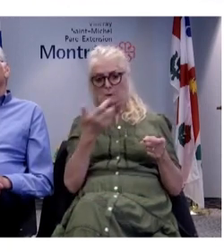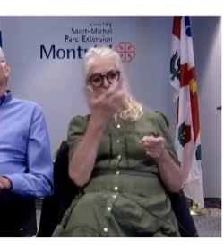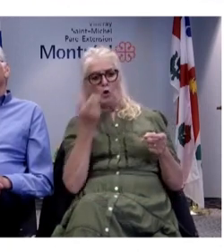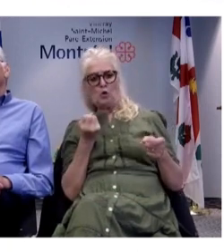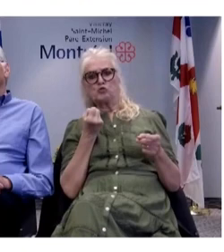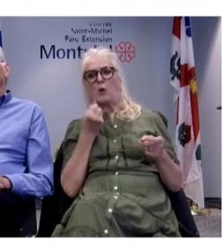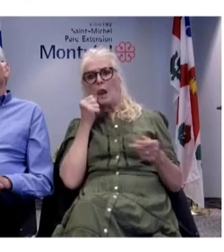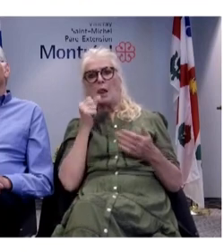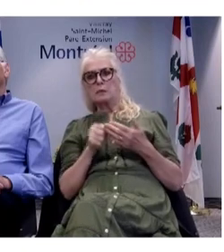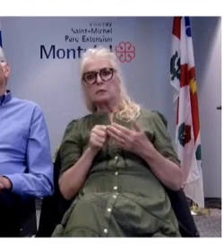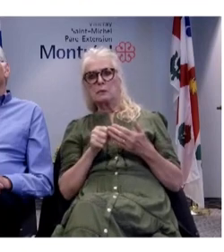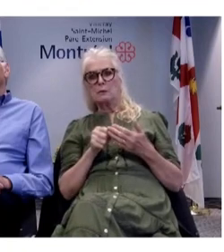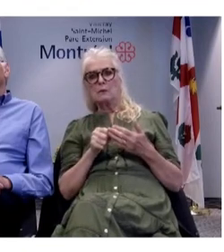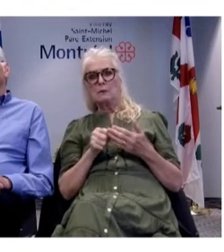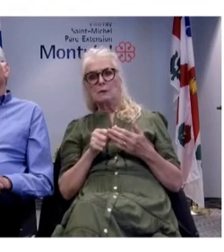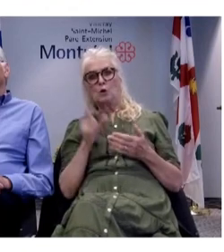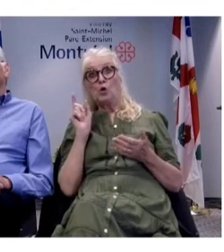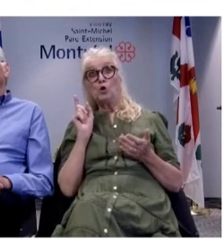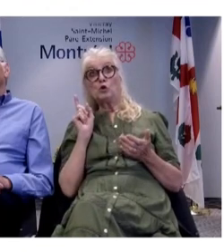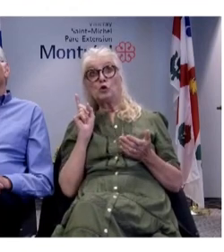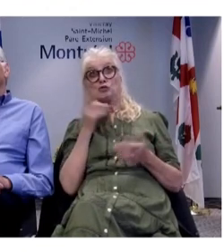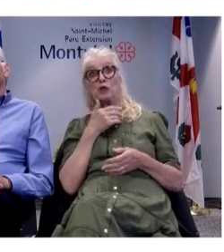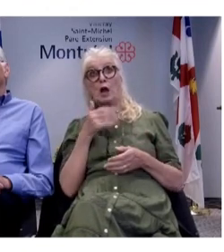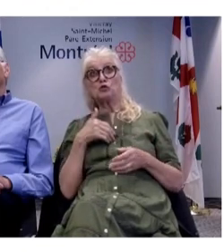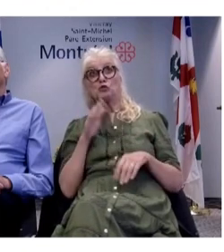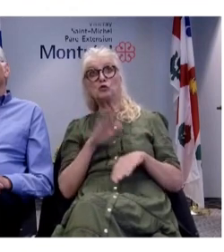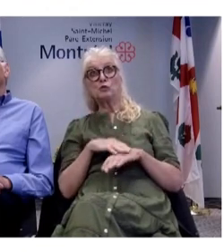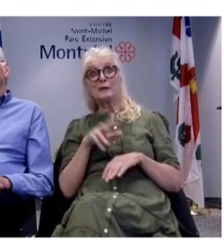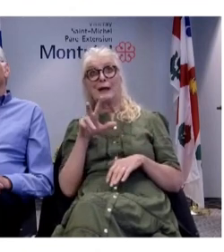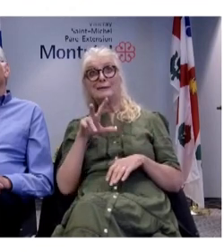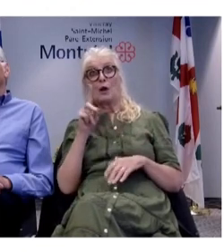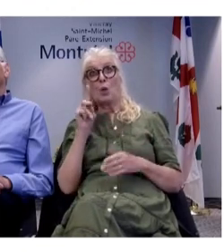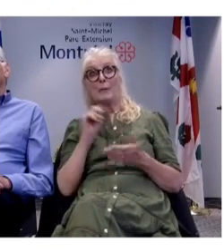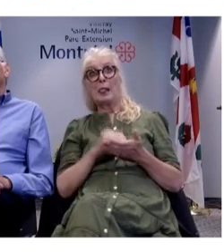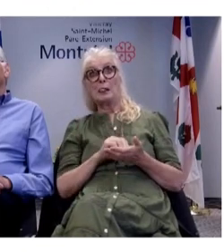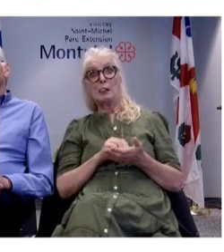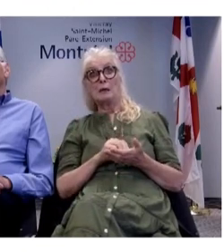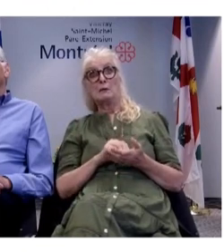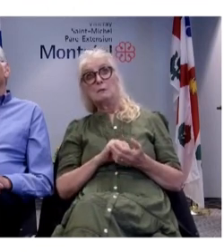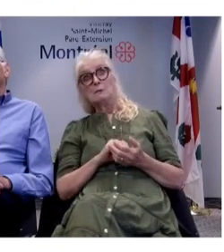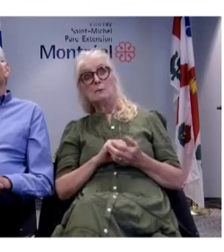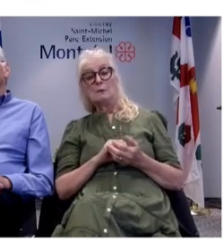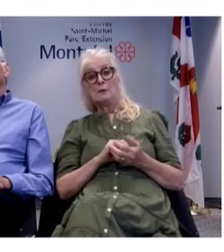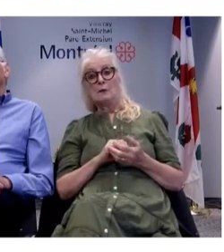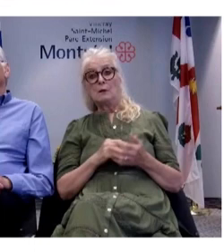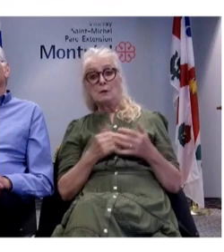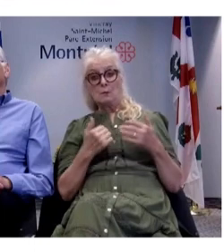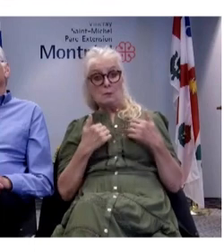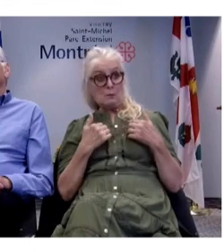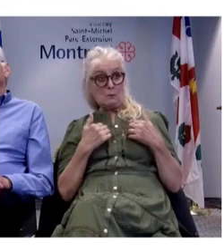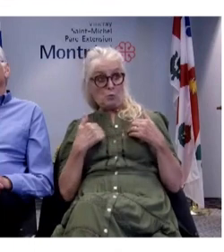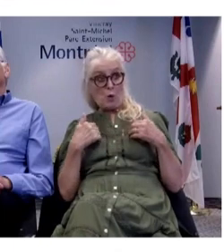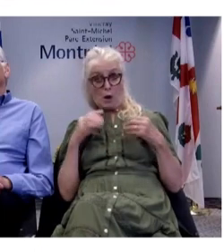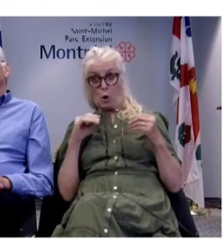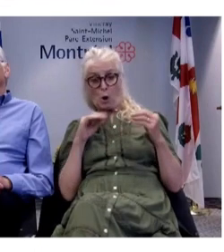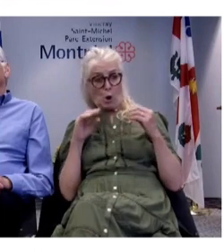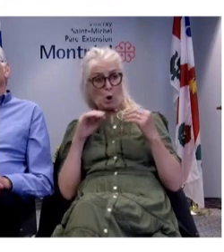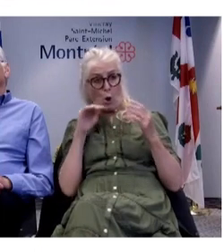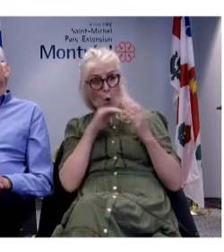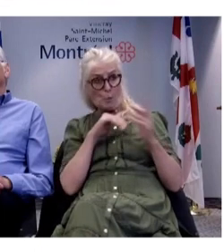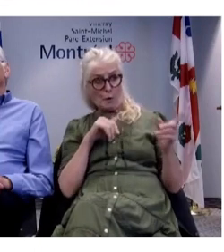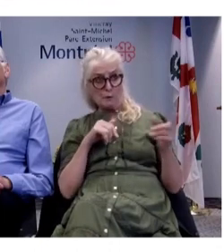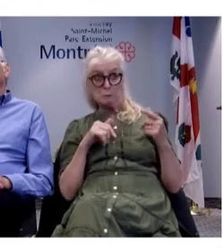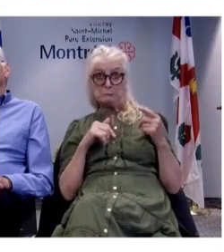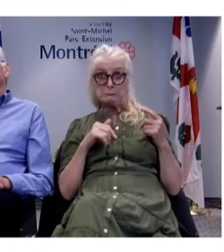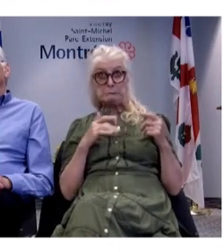31 000 environ alors là traitement de complotiste si vous voulez le mais je trouve que la coïncidence